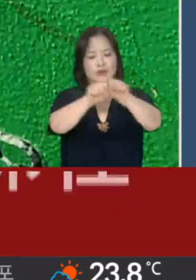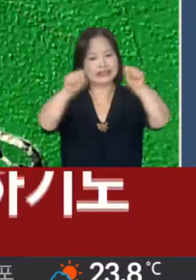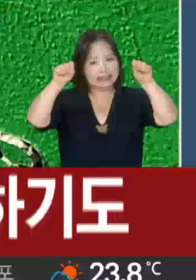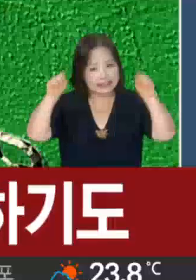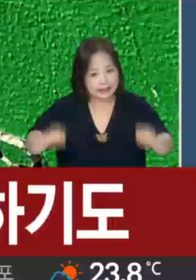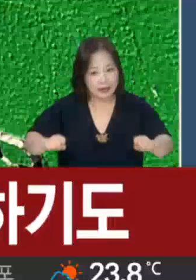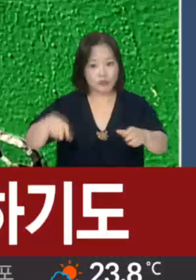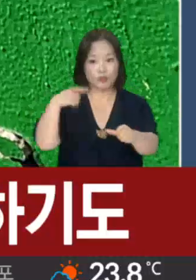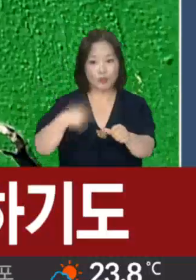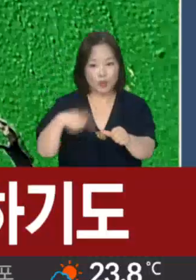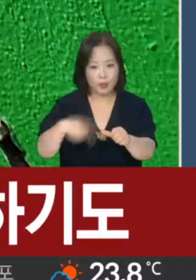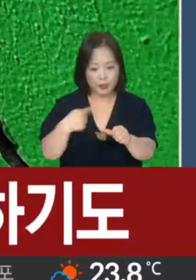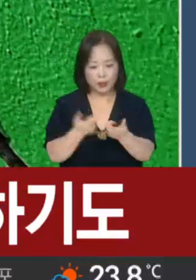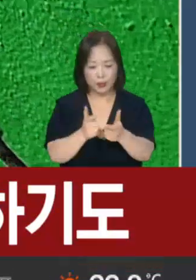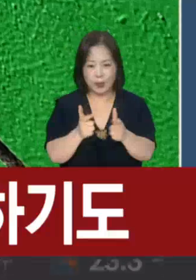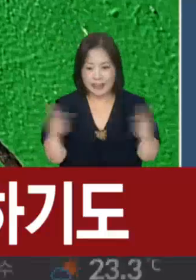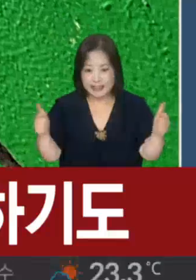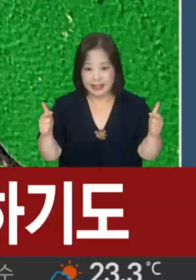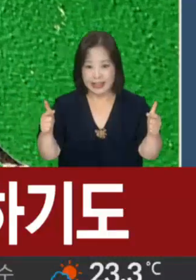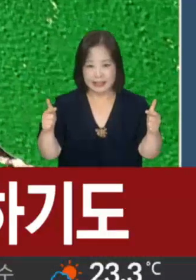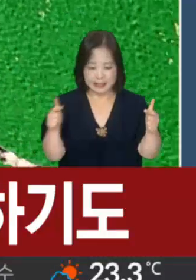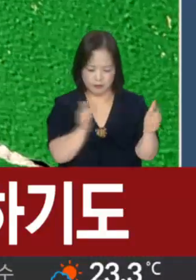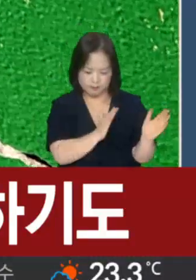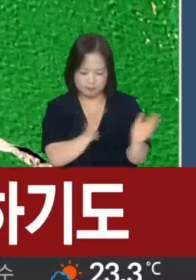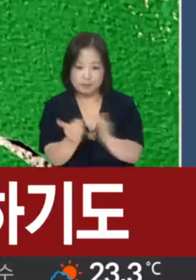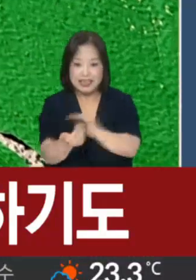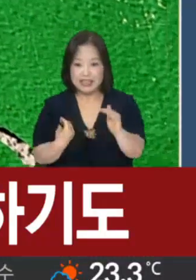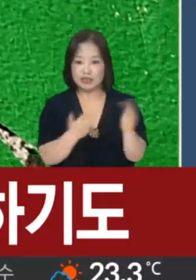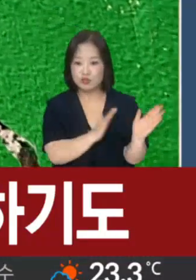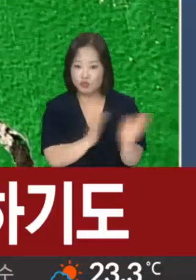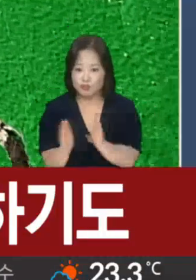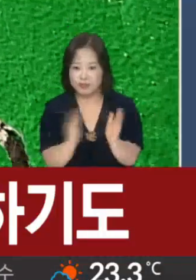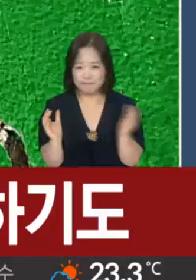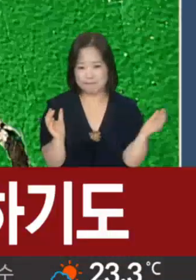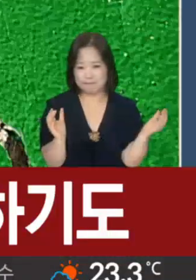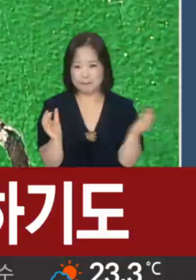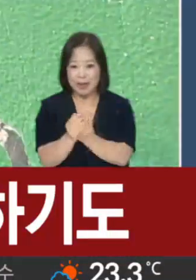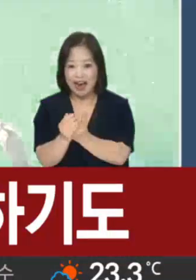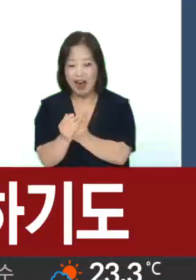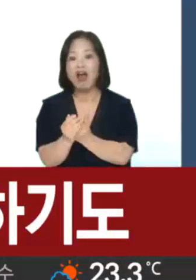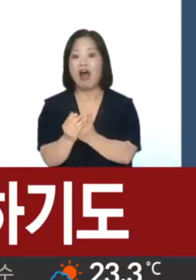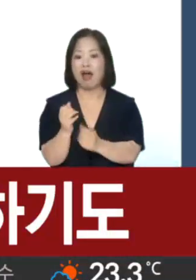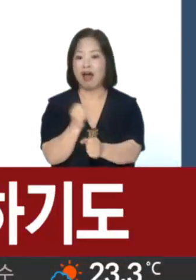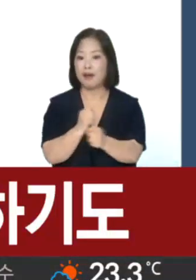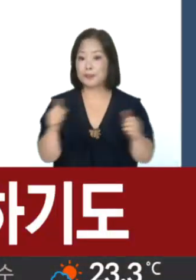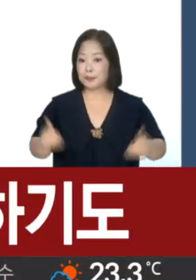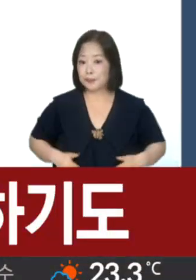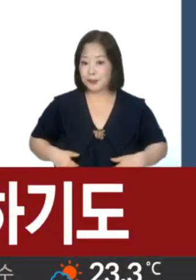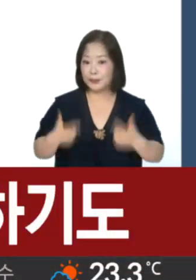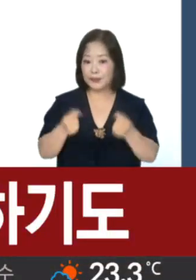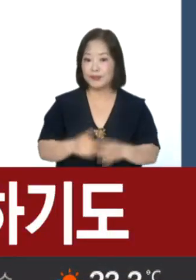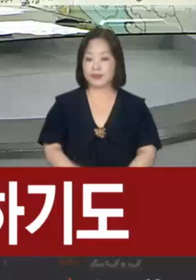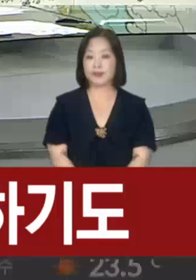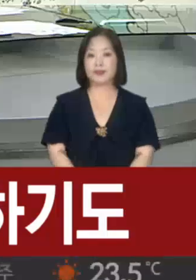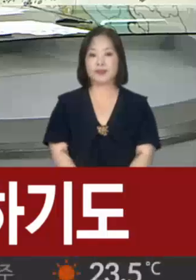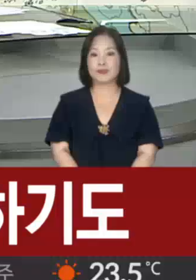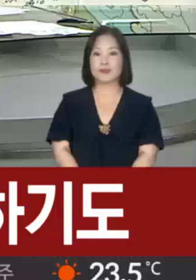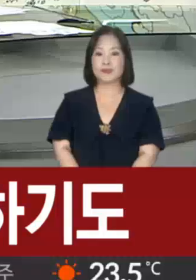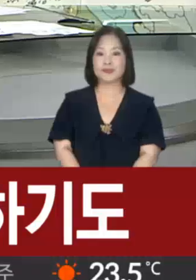이런 것들에 빨리 좀 적용해 나가는 이런 시점이 도래했다라고 좀 보여집니다. 예. 예.